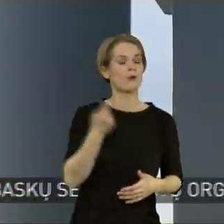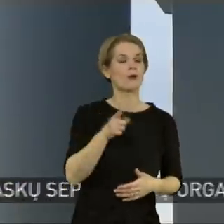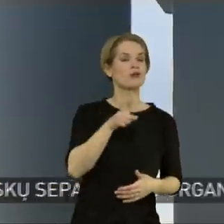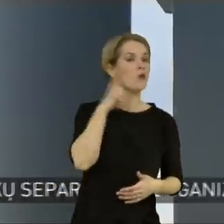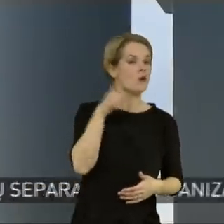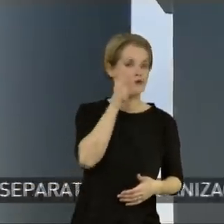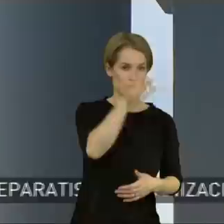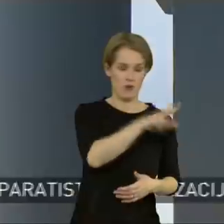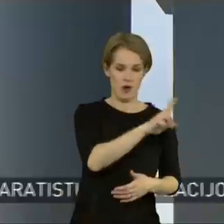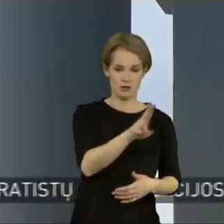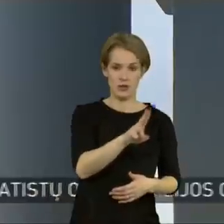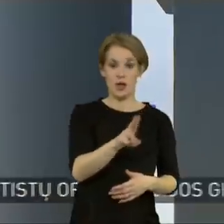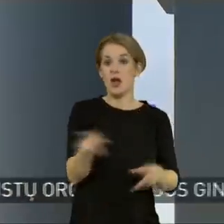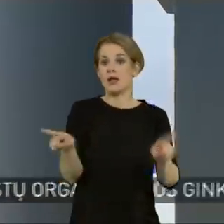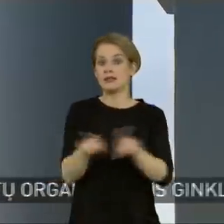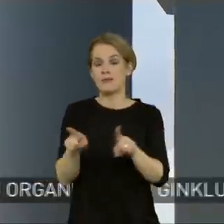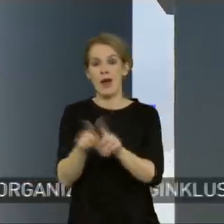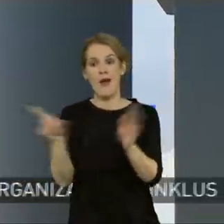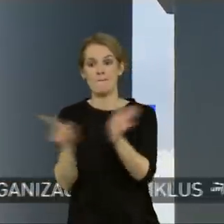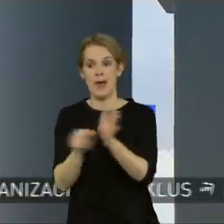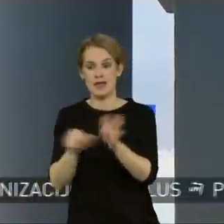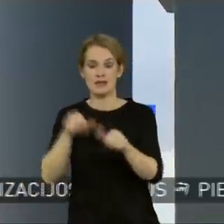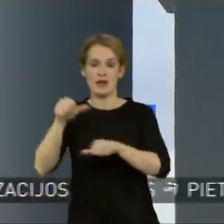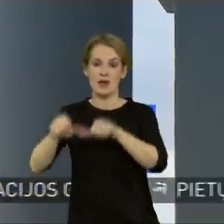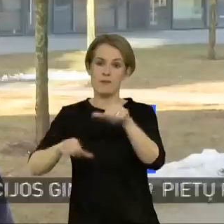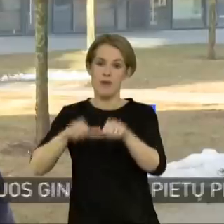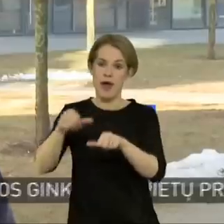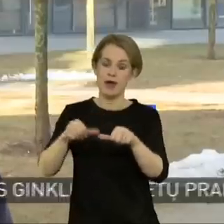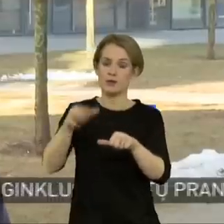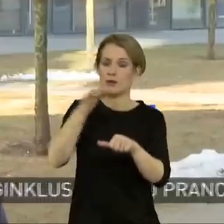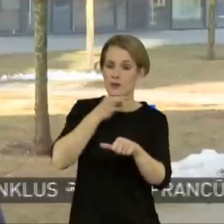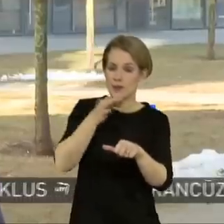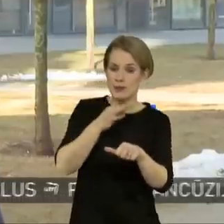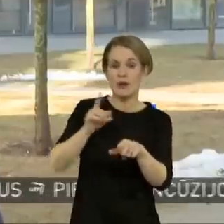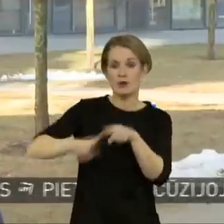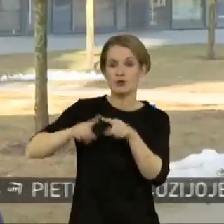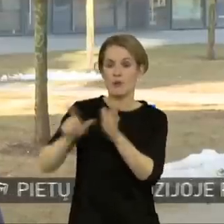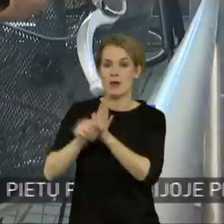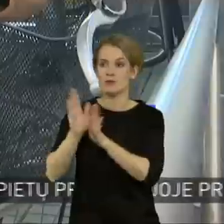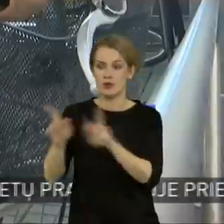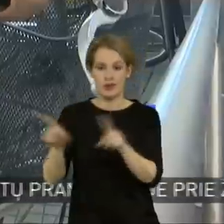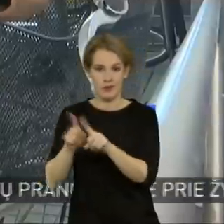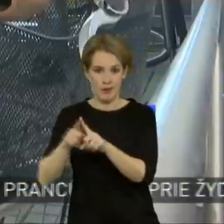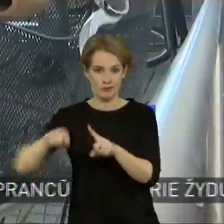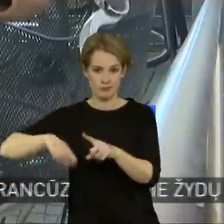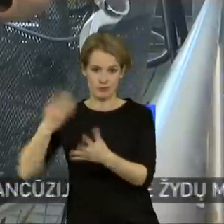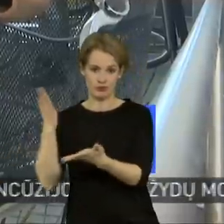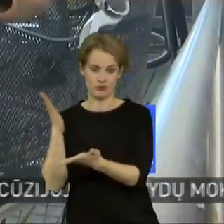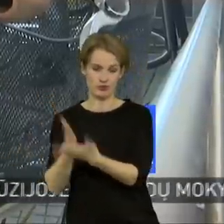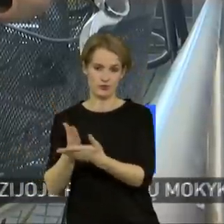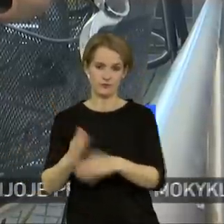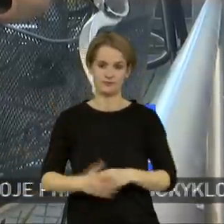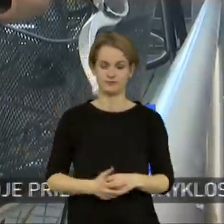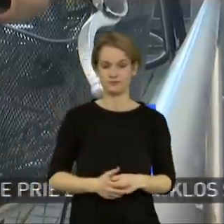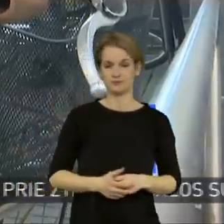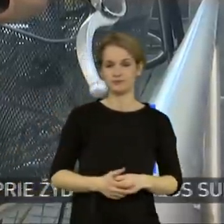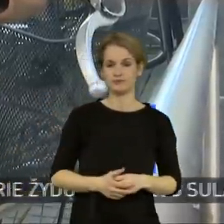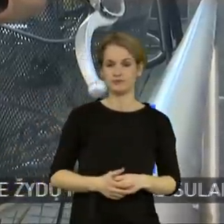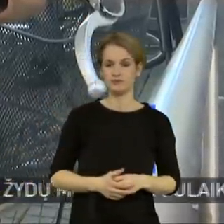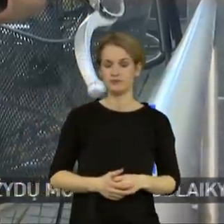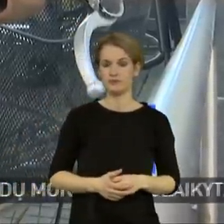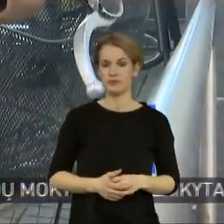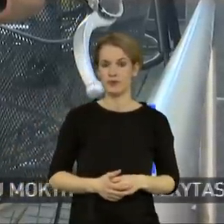čia pat, ar kad jie patys mes darbus saugodami sveikatą. Tai nevirto realybė. Vienus vyresnius darbo rinkoje laiko